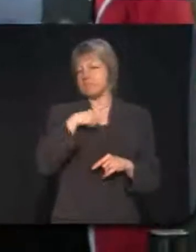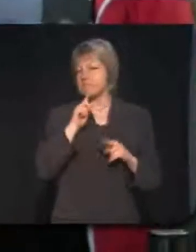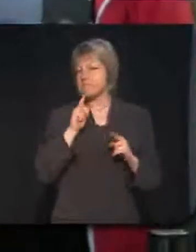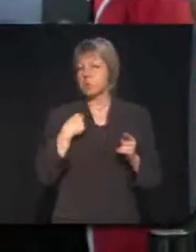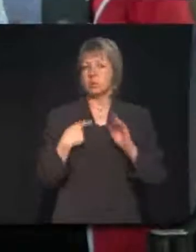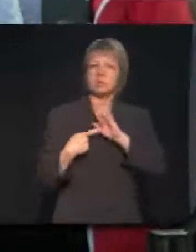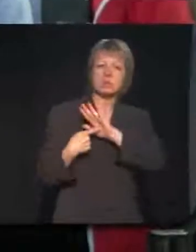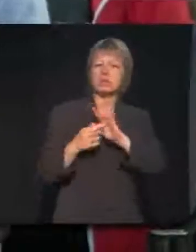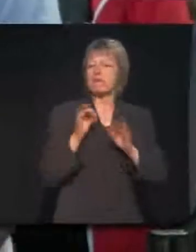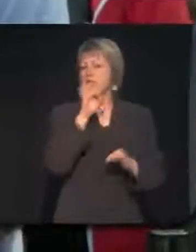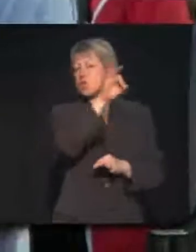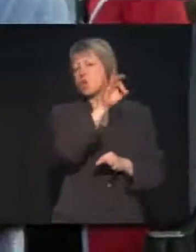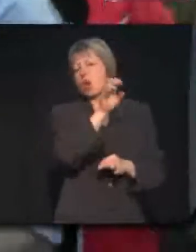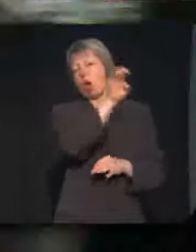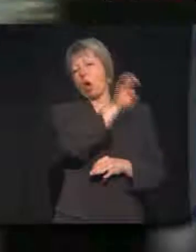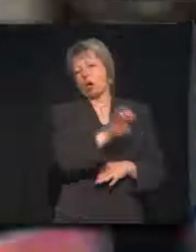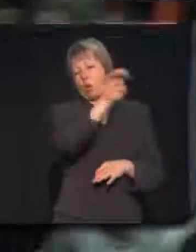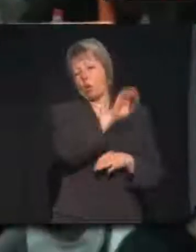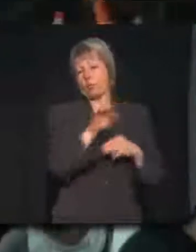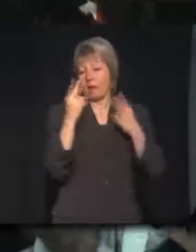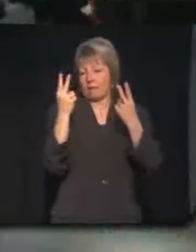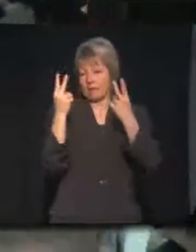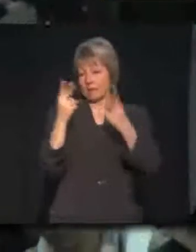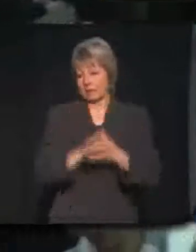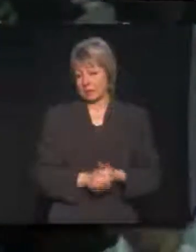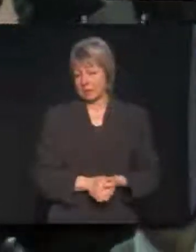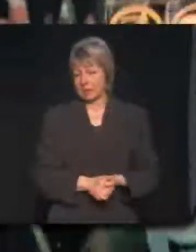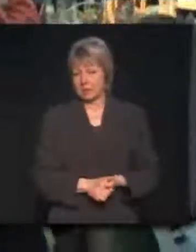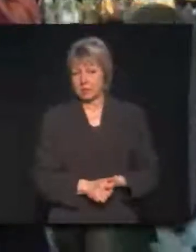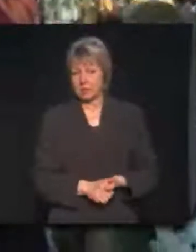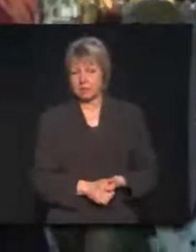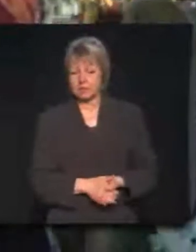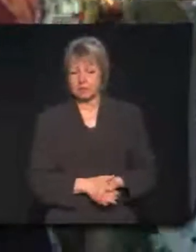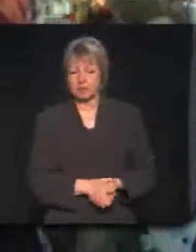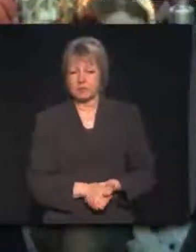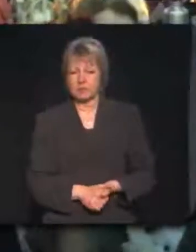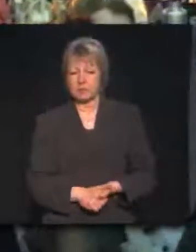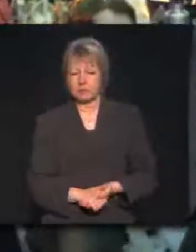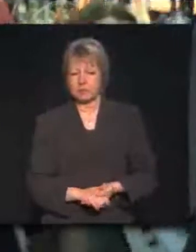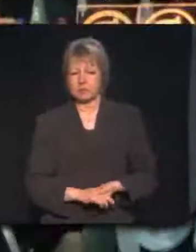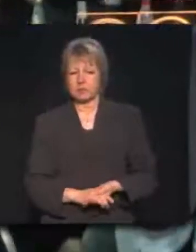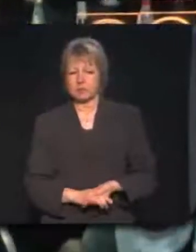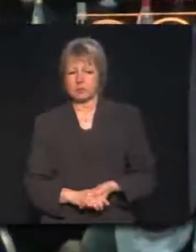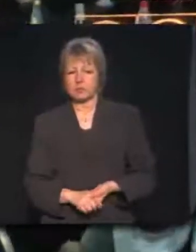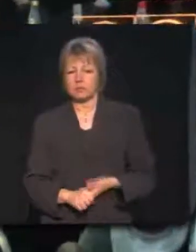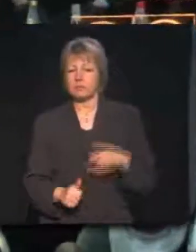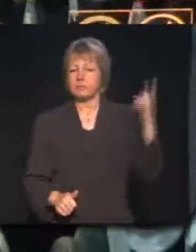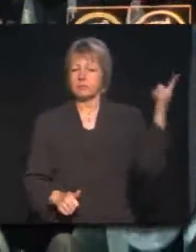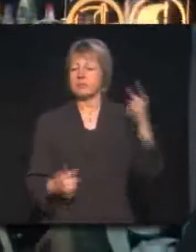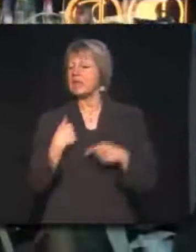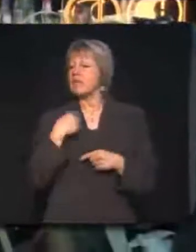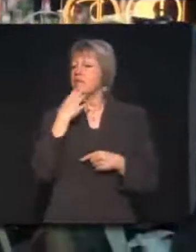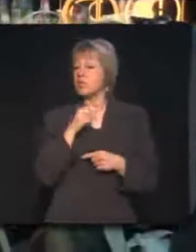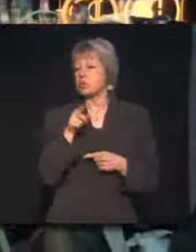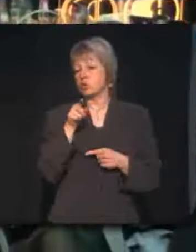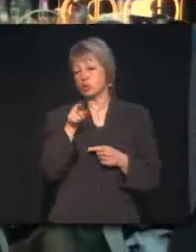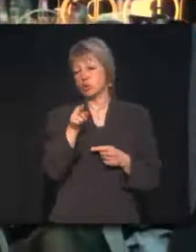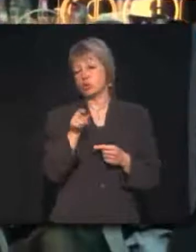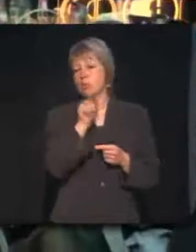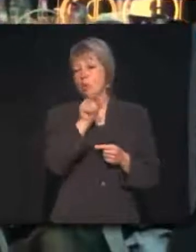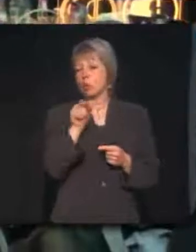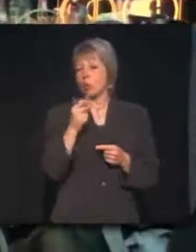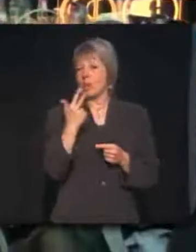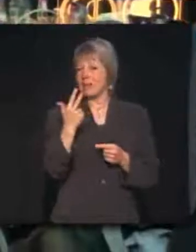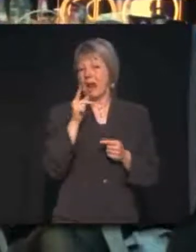auf die Sekunde und der zweite kommt dabei drauf ich möchte euch bitten Modul 3 abzulehnen da steht